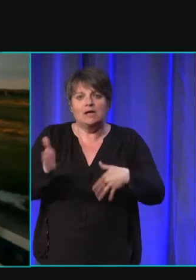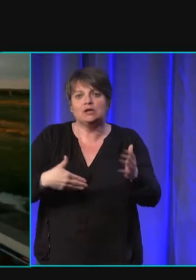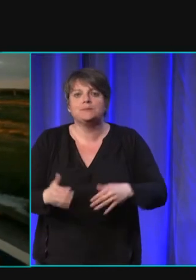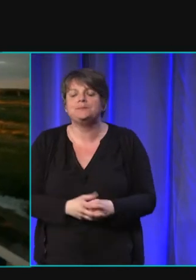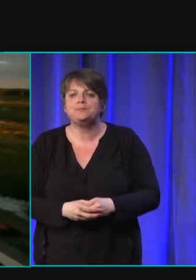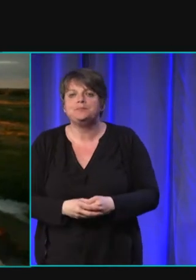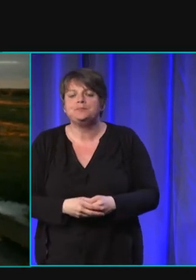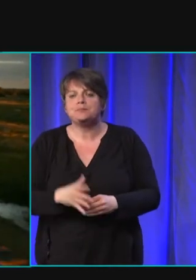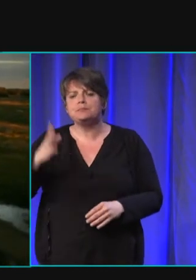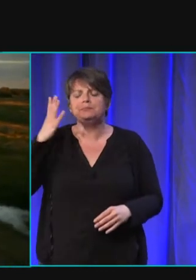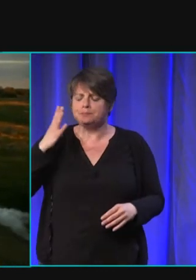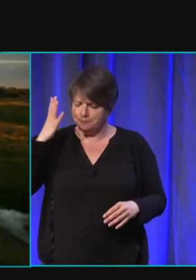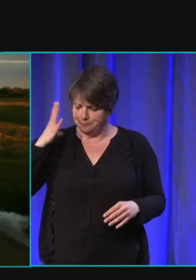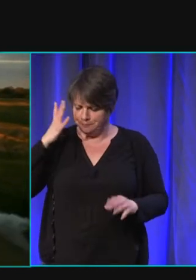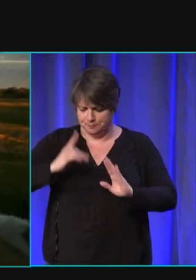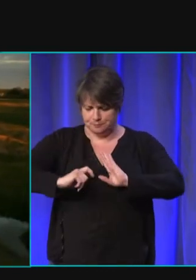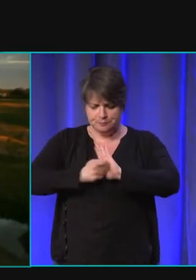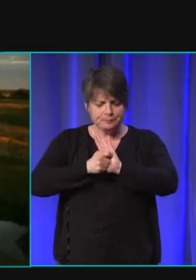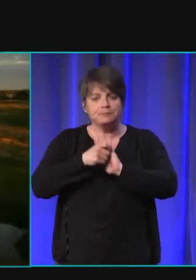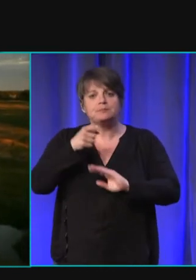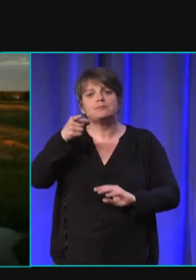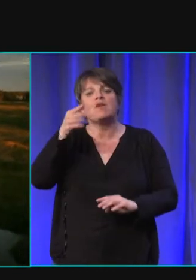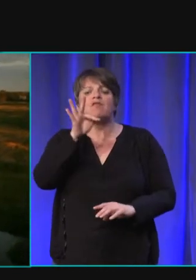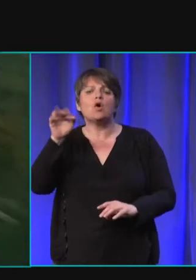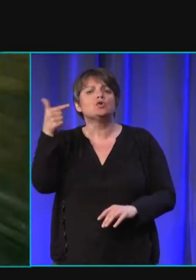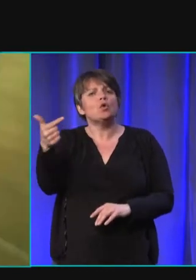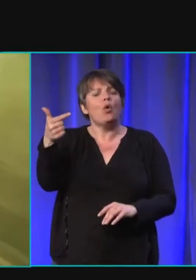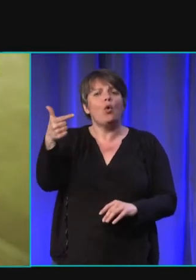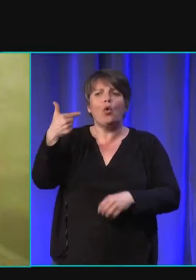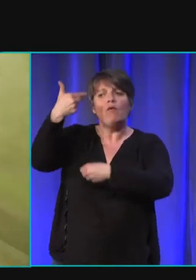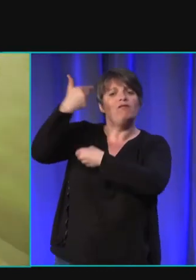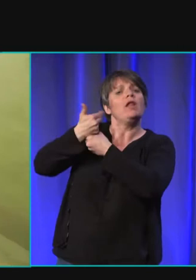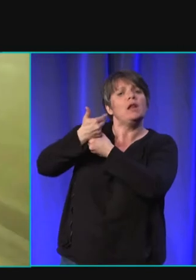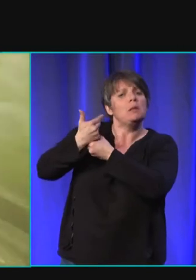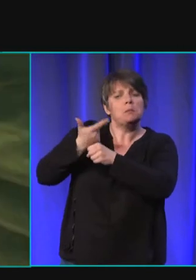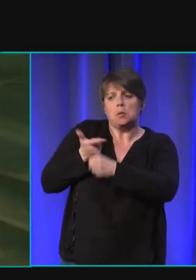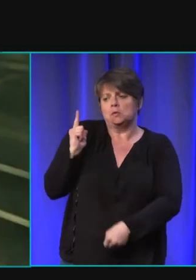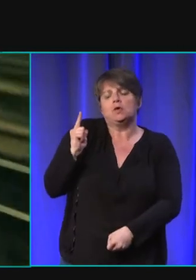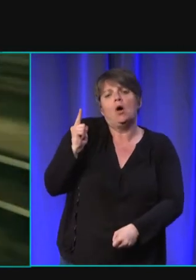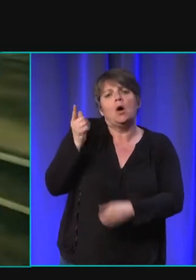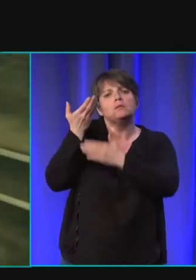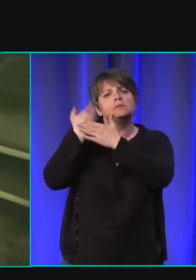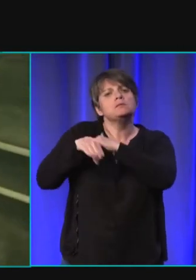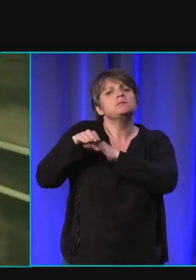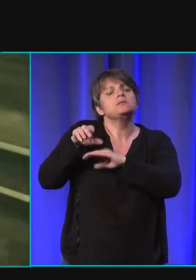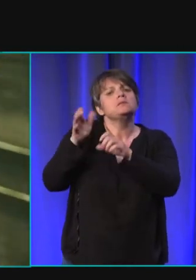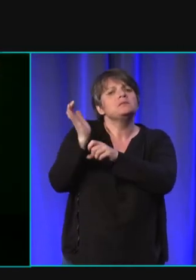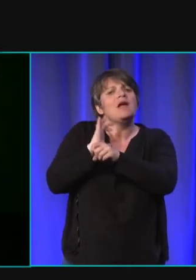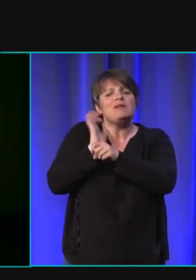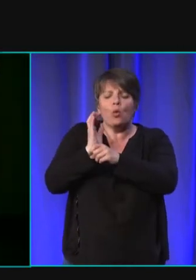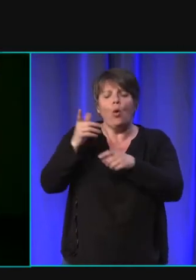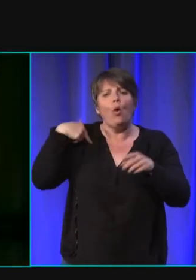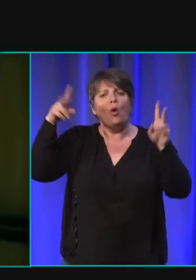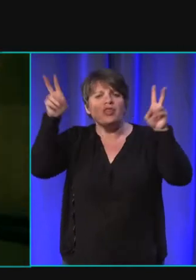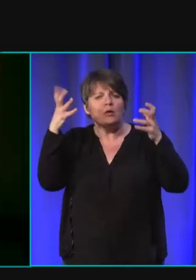force physique C'était, ou on a l'enfant été qui filmé décide de poser un soupçon? par France 2 il y a 2 ans, notamment dans l'émission Les pouvoirs extraordinaires du corps Pour humain.